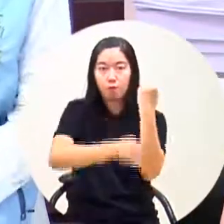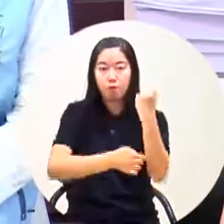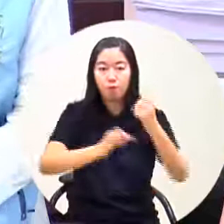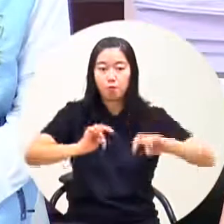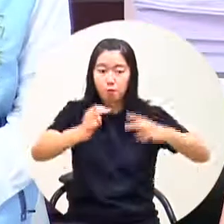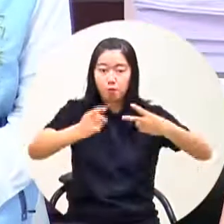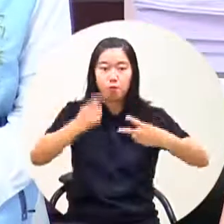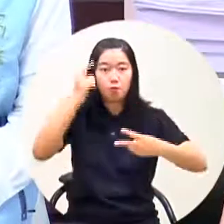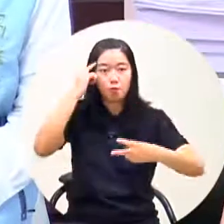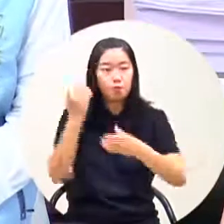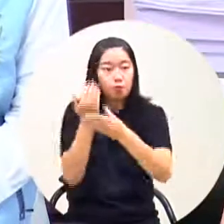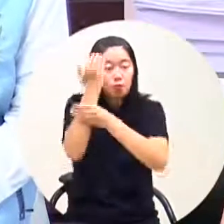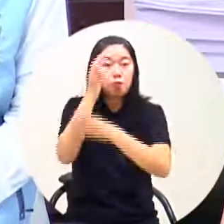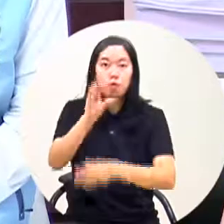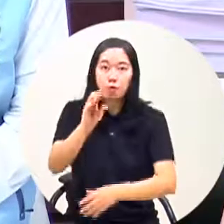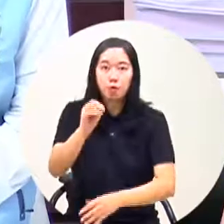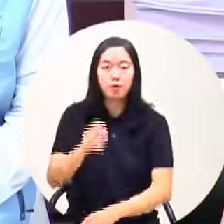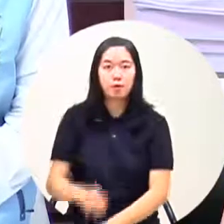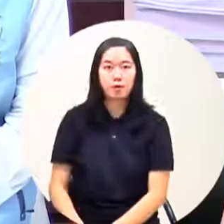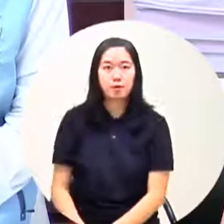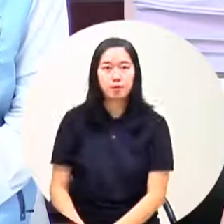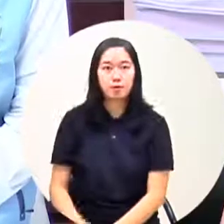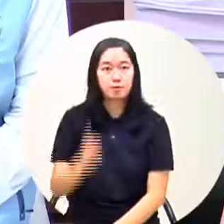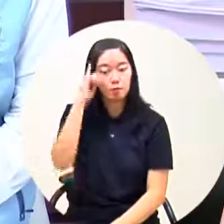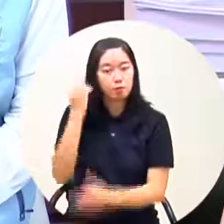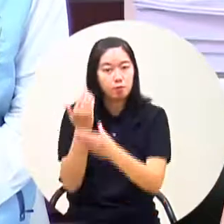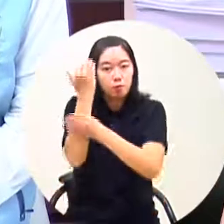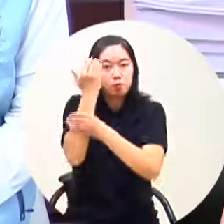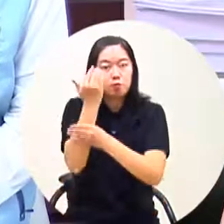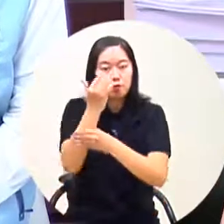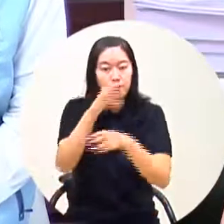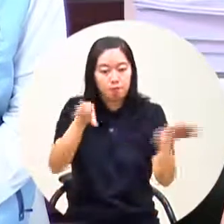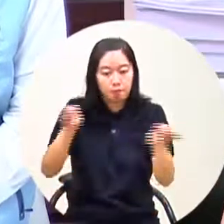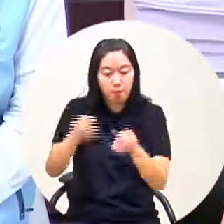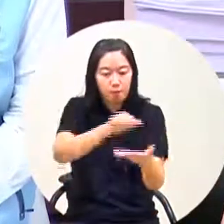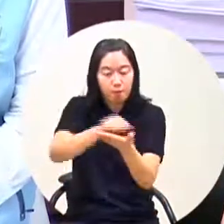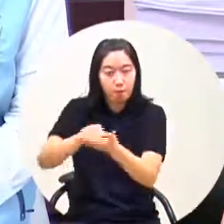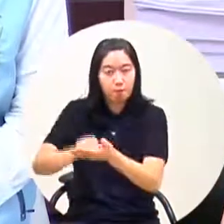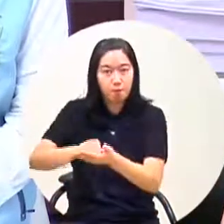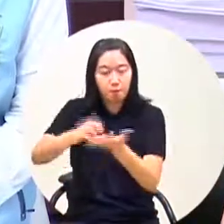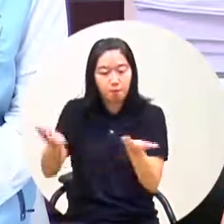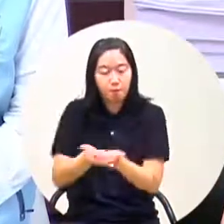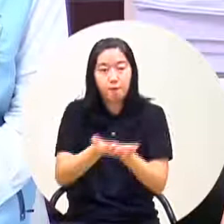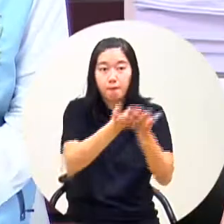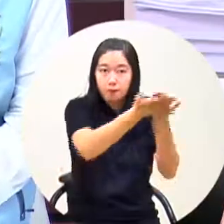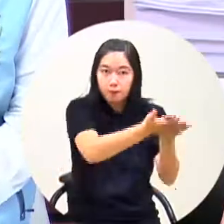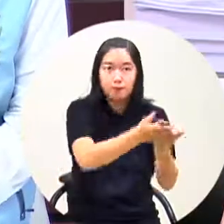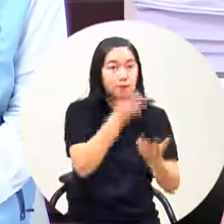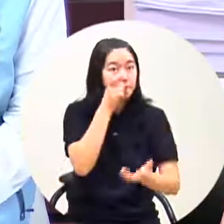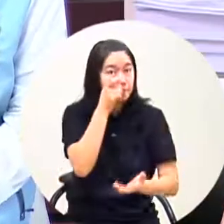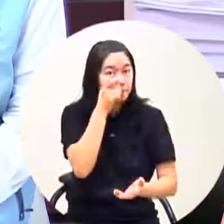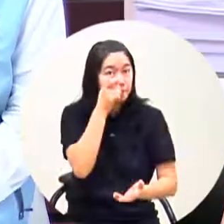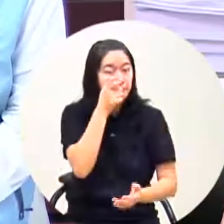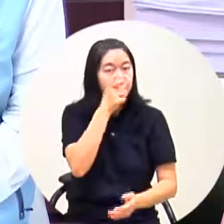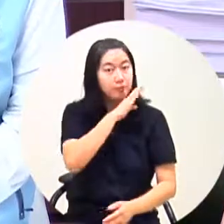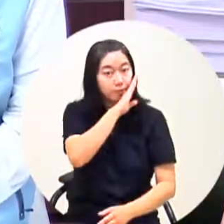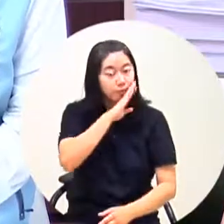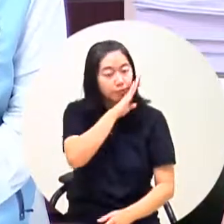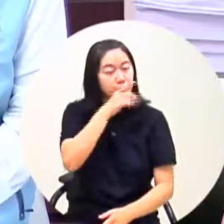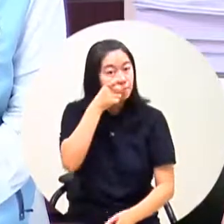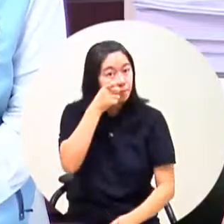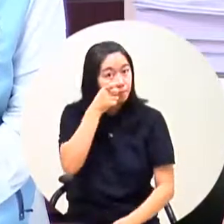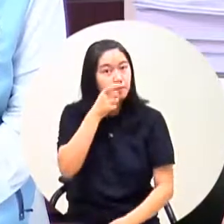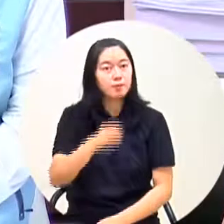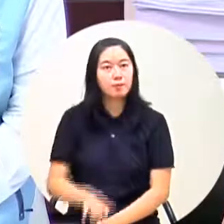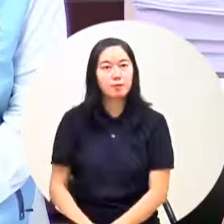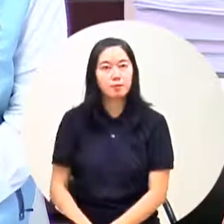甲意见吼，拢有收，拢有收集哈，啊嘛，互劳动部遐参考哈。包括咱最近哈，大家拢在讲的哈，休息日